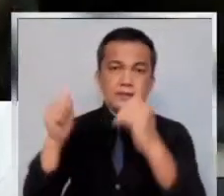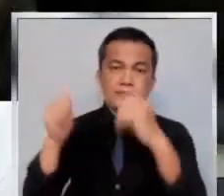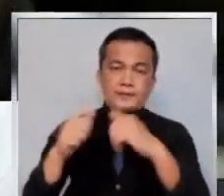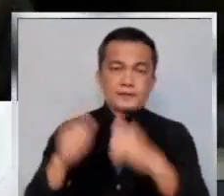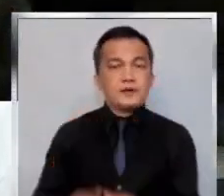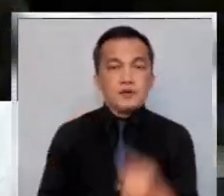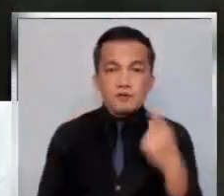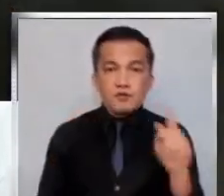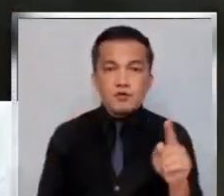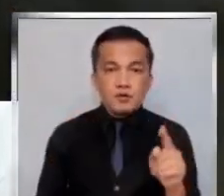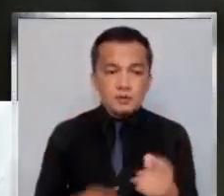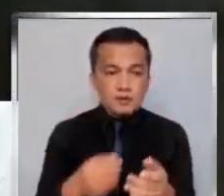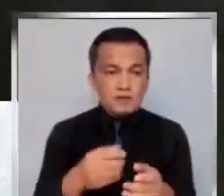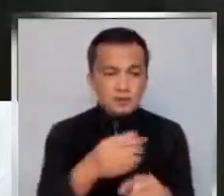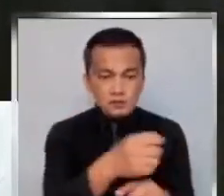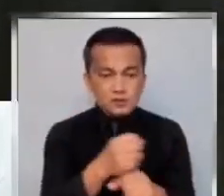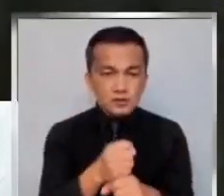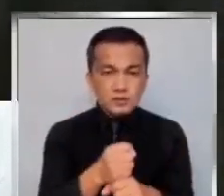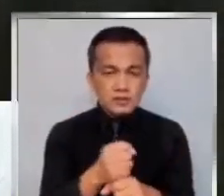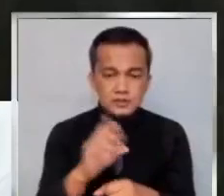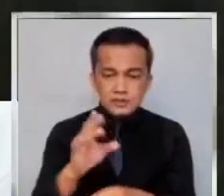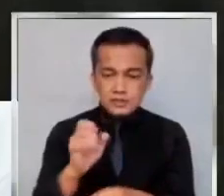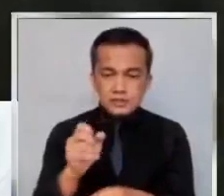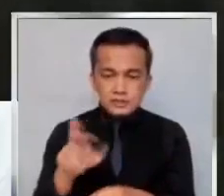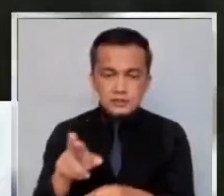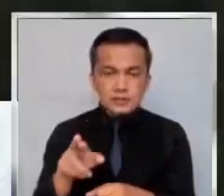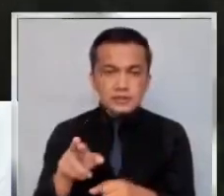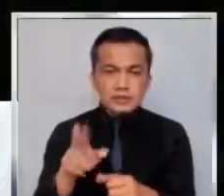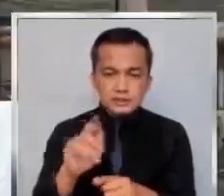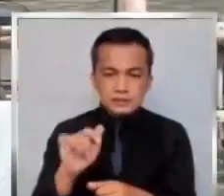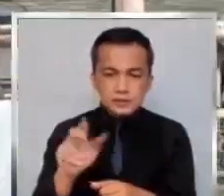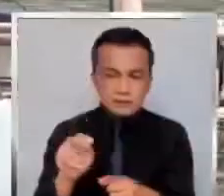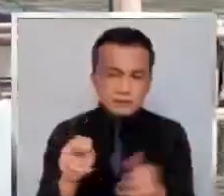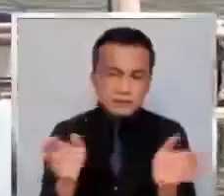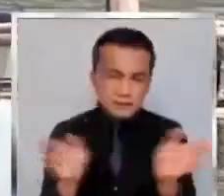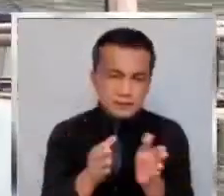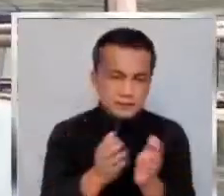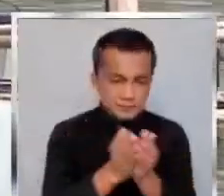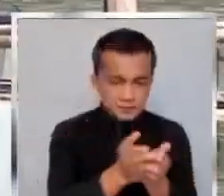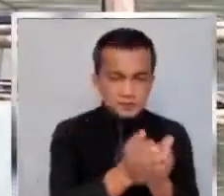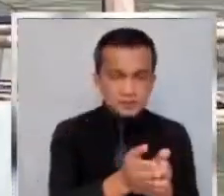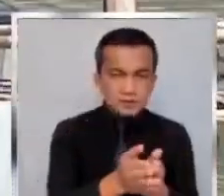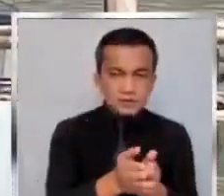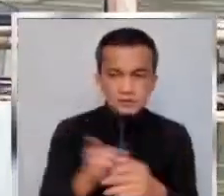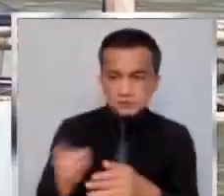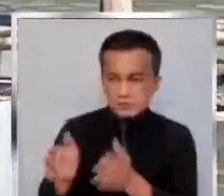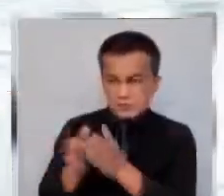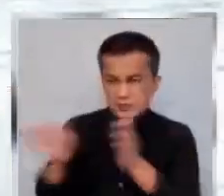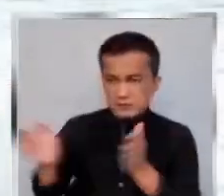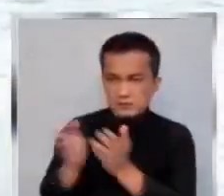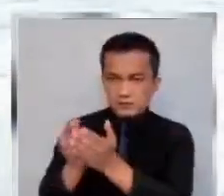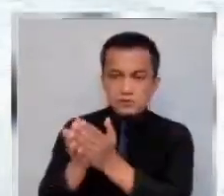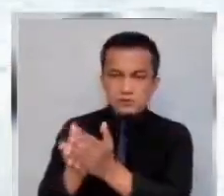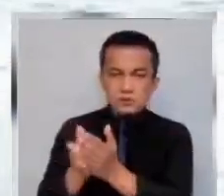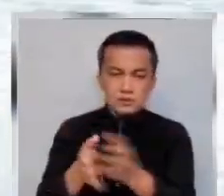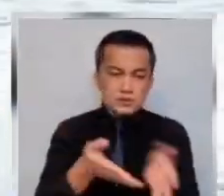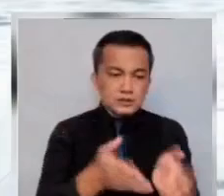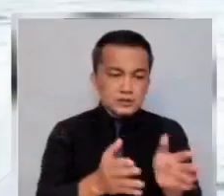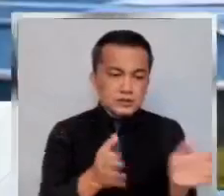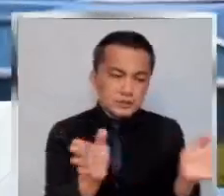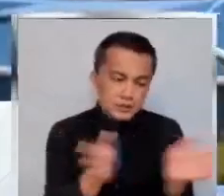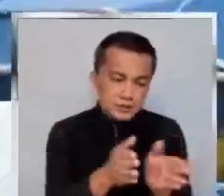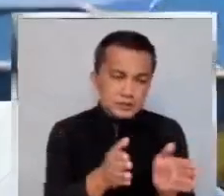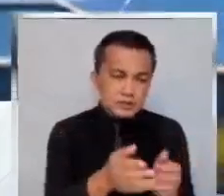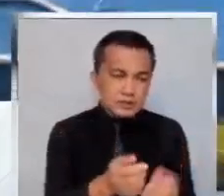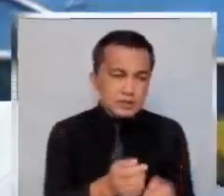makakuha na rin ng mga canner ng tamban sa mga maliliit na mangingisda. Di tulad ng commercial vessel, pinapayag ng maliliit na mangingisdang manghuli